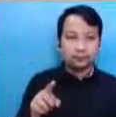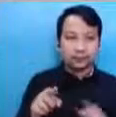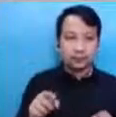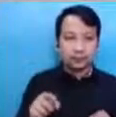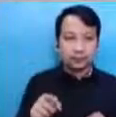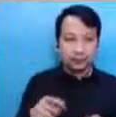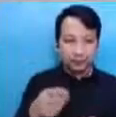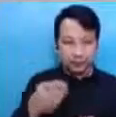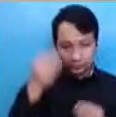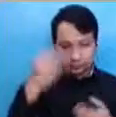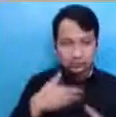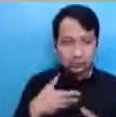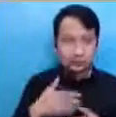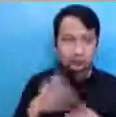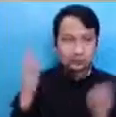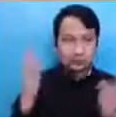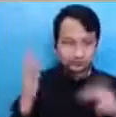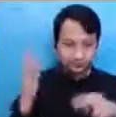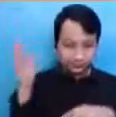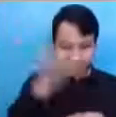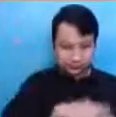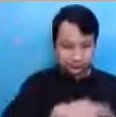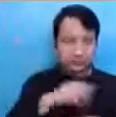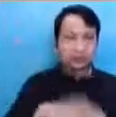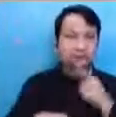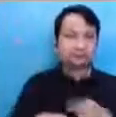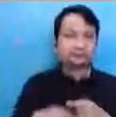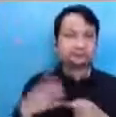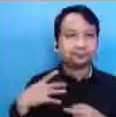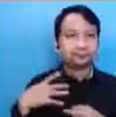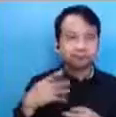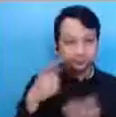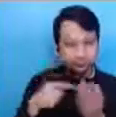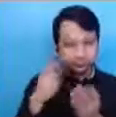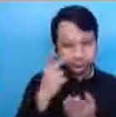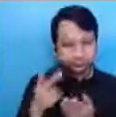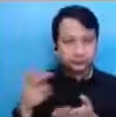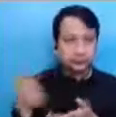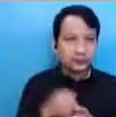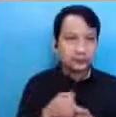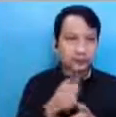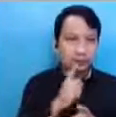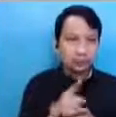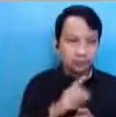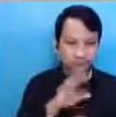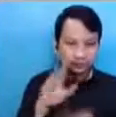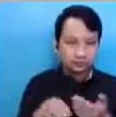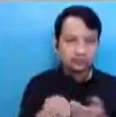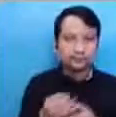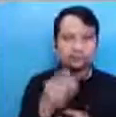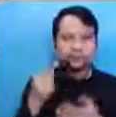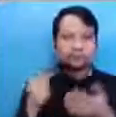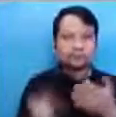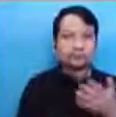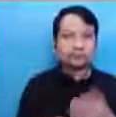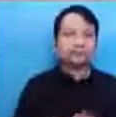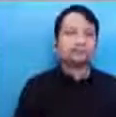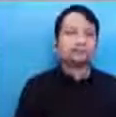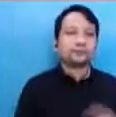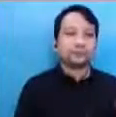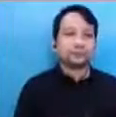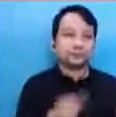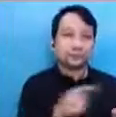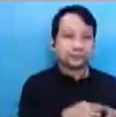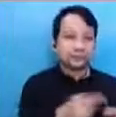napabalita na nabagsakan daw po ng puno. Pero ito po ay ating kinukuha pa mga detalye. Diyan po yan sa